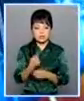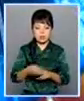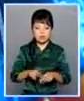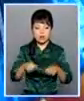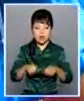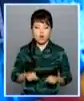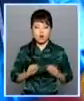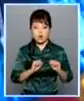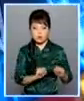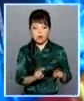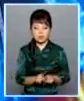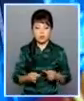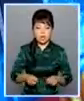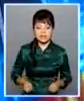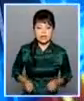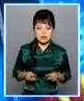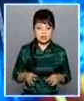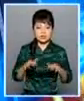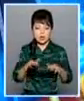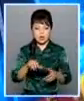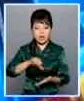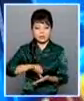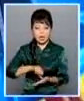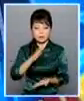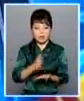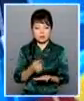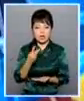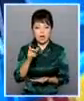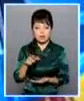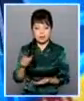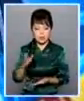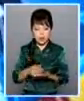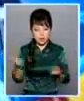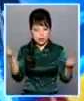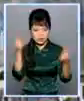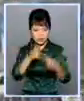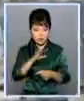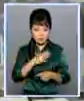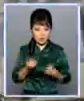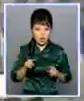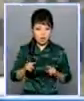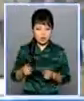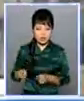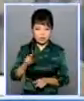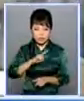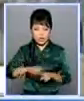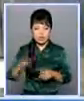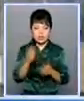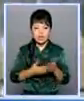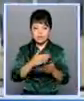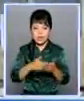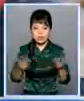қорғау органдарының қызметкерлері террористік топтың қызметіне қатысы бар бірнеше адамды анықтады. Оларды ұстау және залалсыздандыру